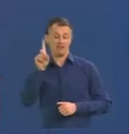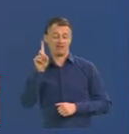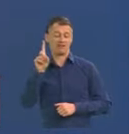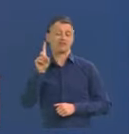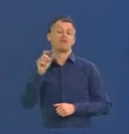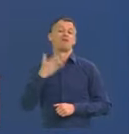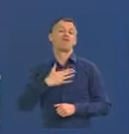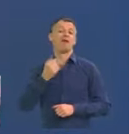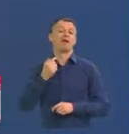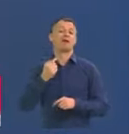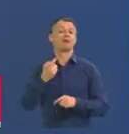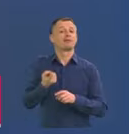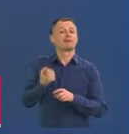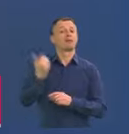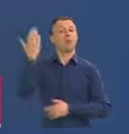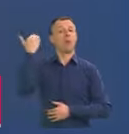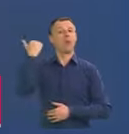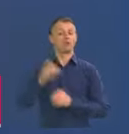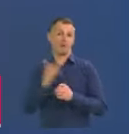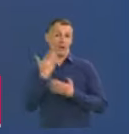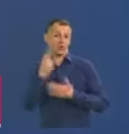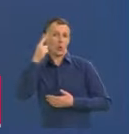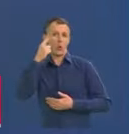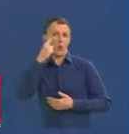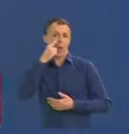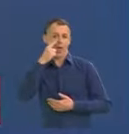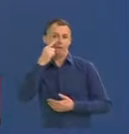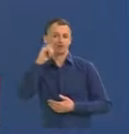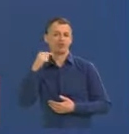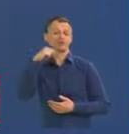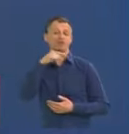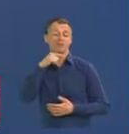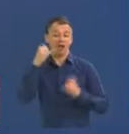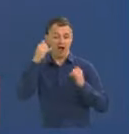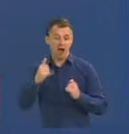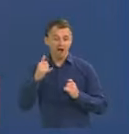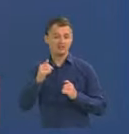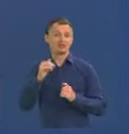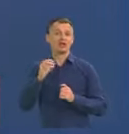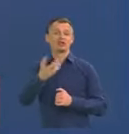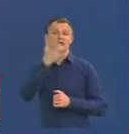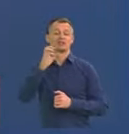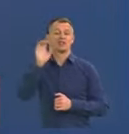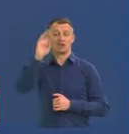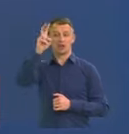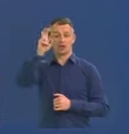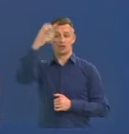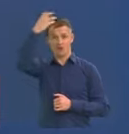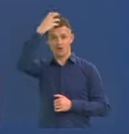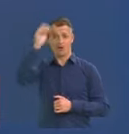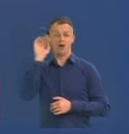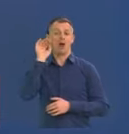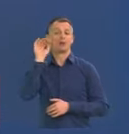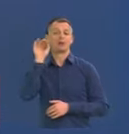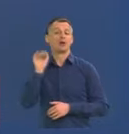această ordonanță, dacă aș putea să o aplicăm și prin noiembrie și decembrie, din păcate astăzi am mai întrebat încă o dată în ședința de guvern, a fost un răspuns al Ministerului Justiției foarte